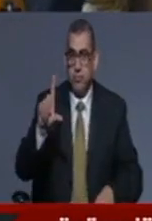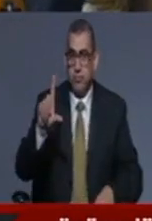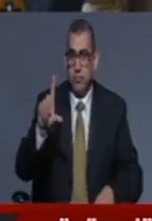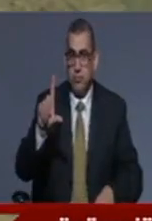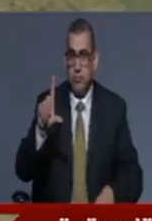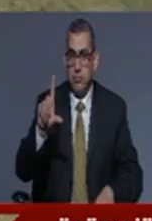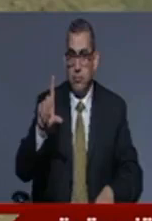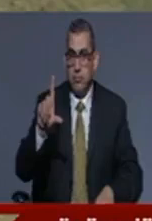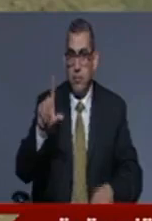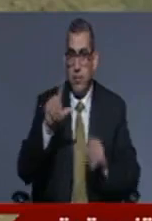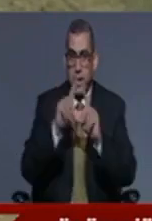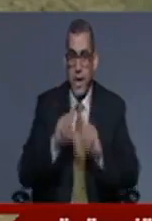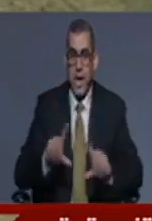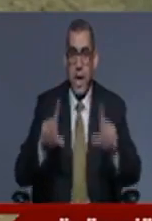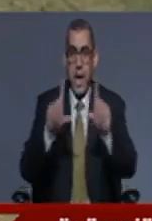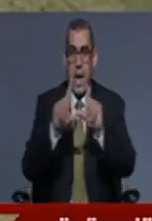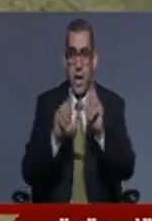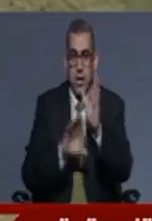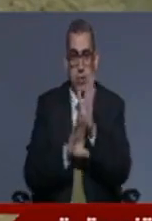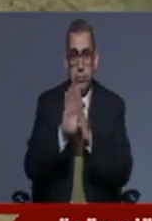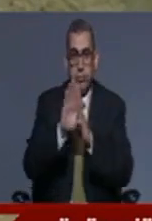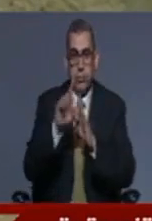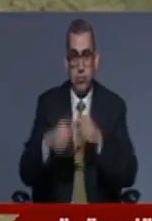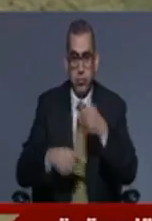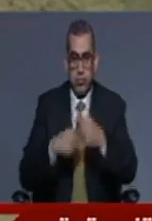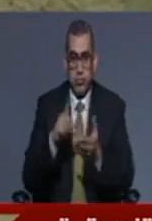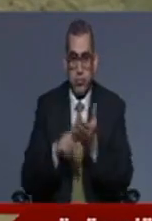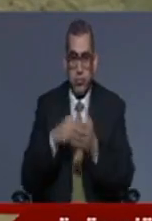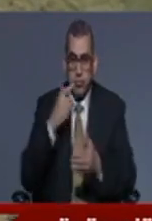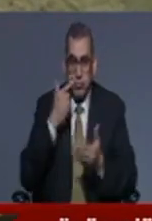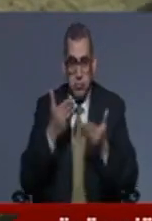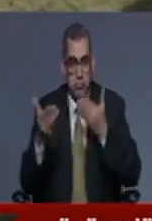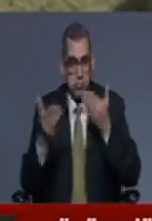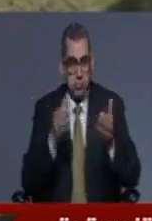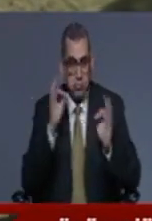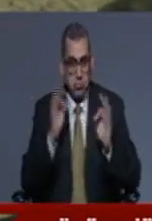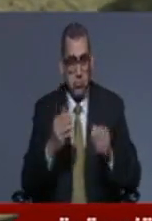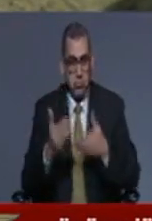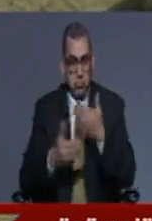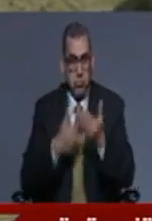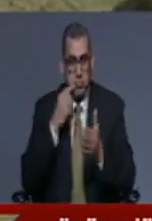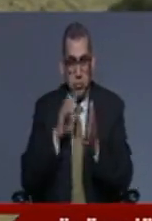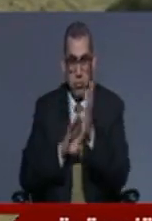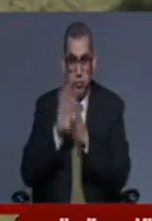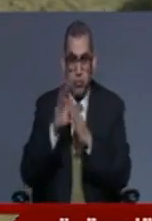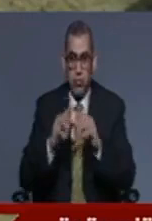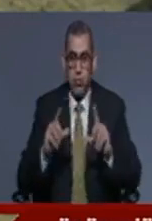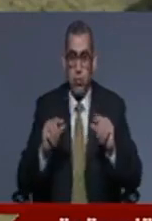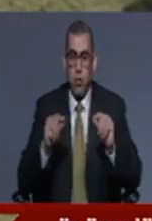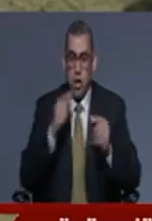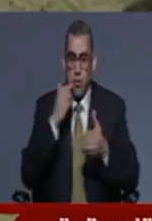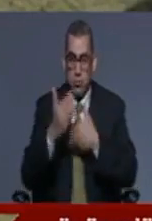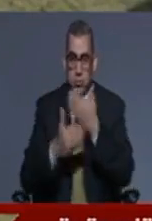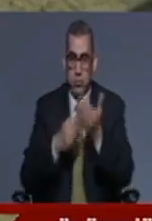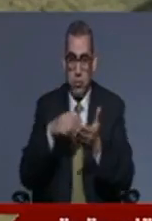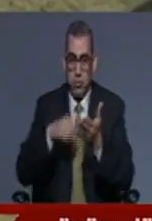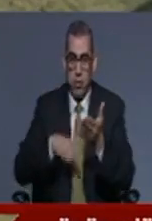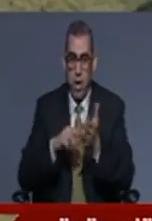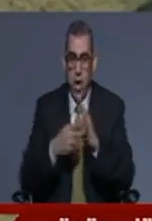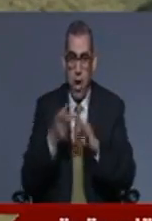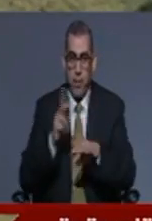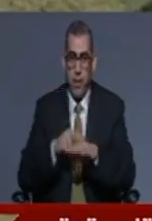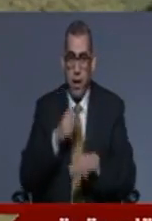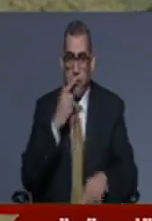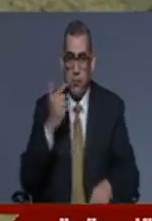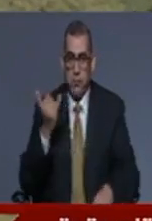لجنة التنمية، وعلى قيادته لإحراز تقدم في وصول قرار متفق